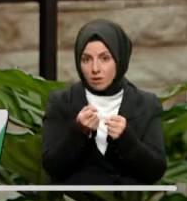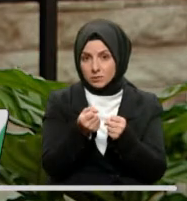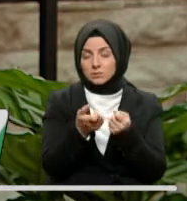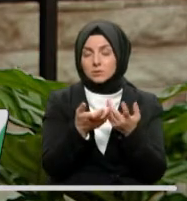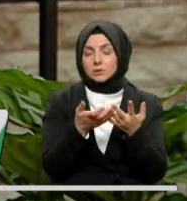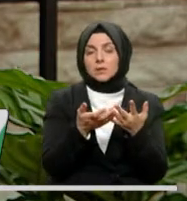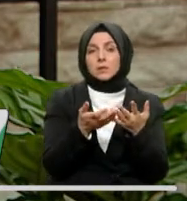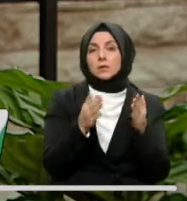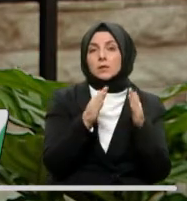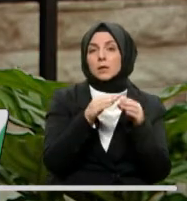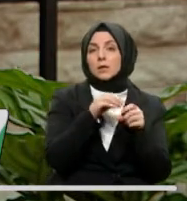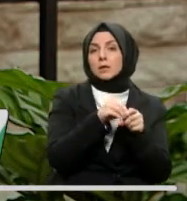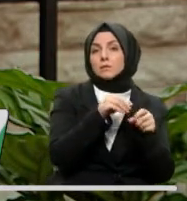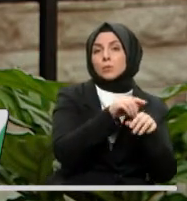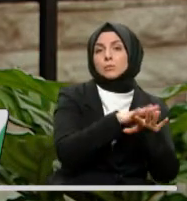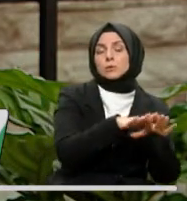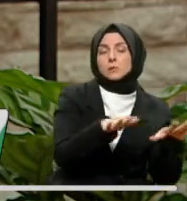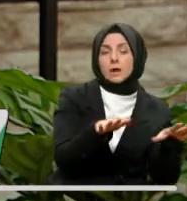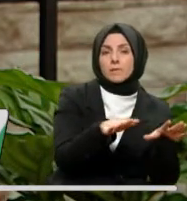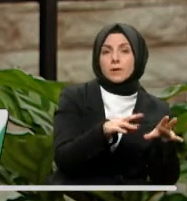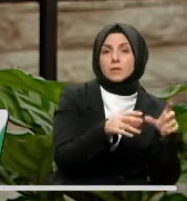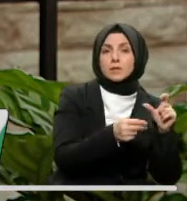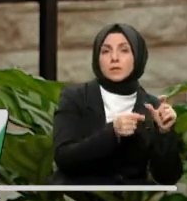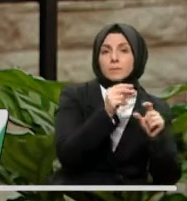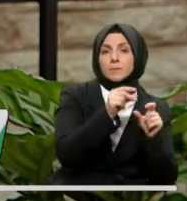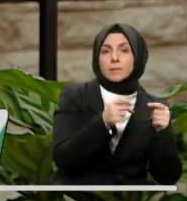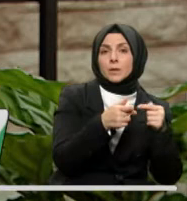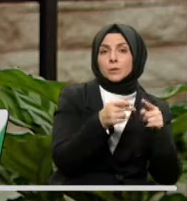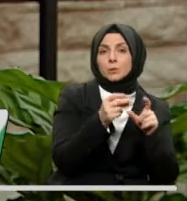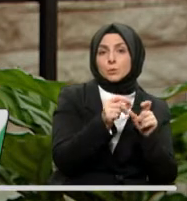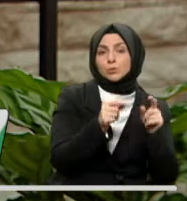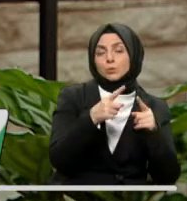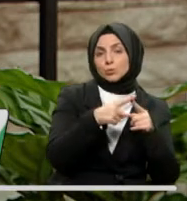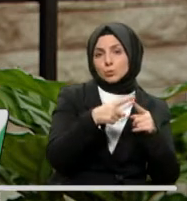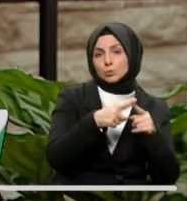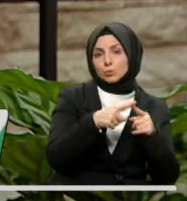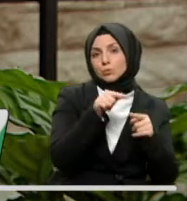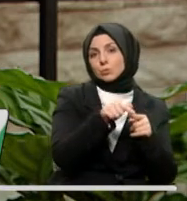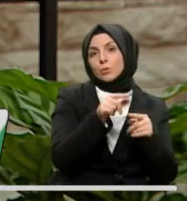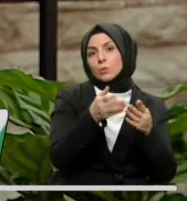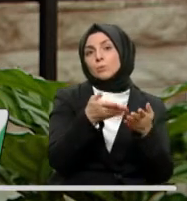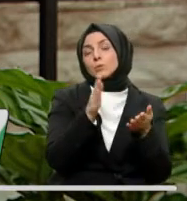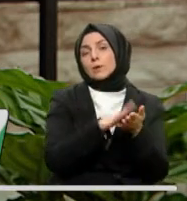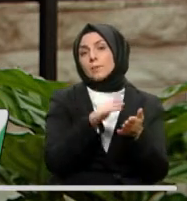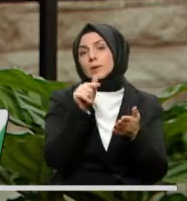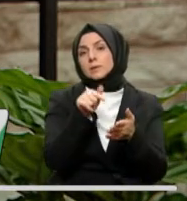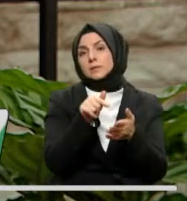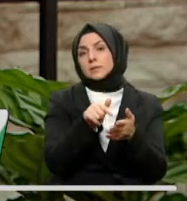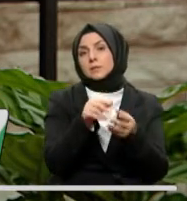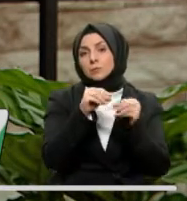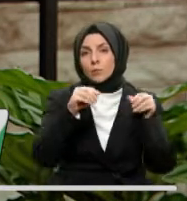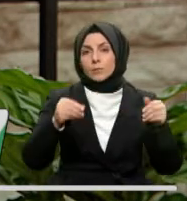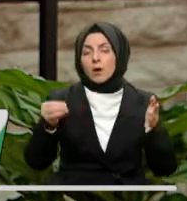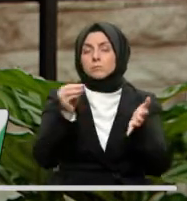orman altı topraklarıyla beraber de onları çıkaran ve topraklarımıza ki ilave edeceğiz yüzde yirmi otuz oranında ilave edeceğiz bu şekilde